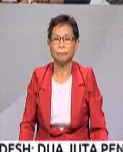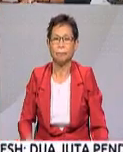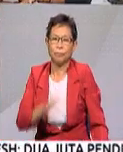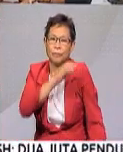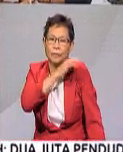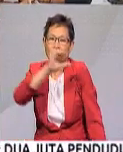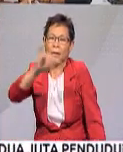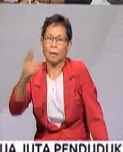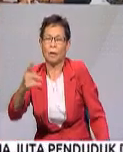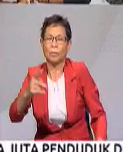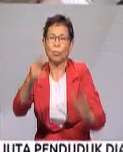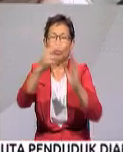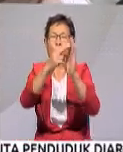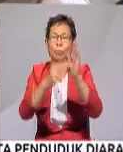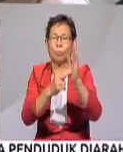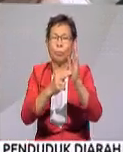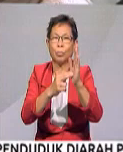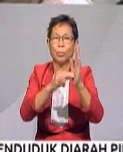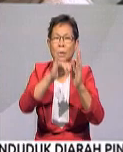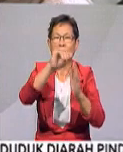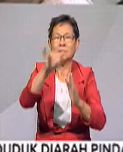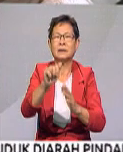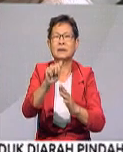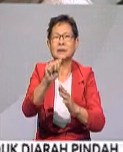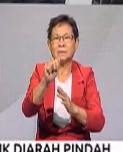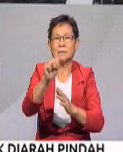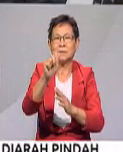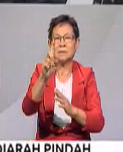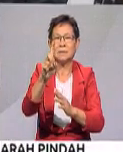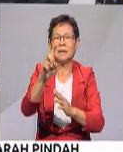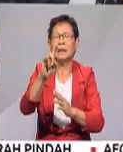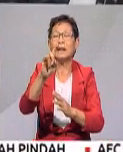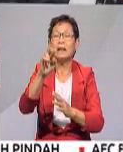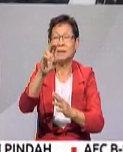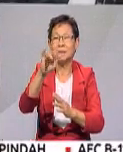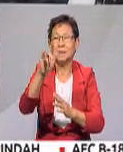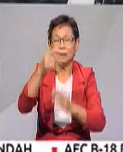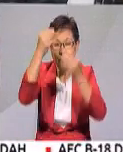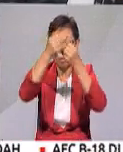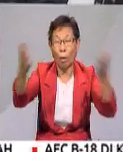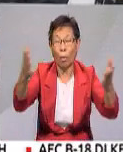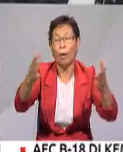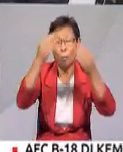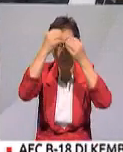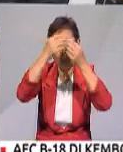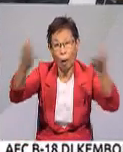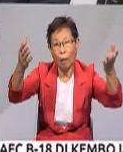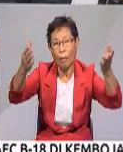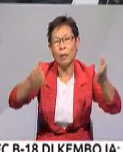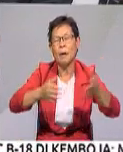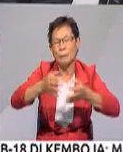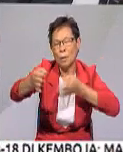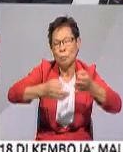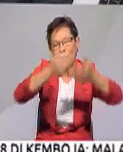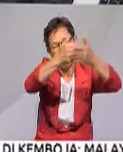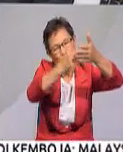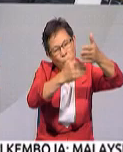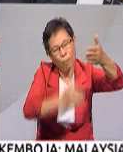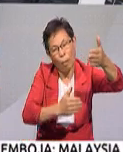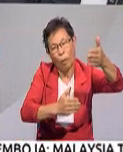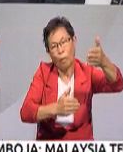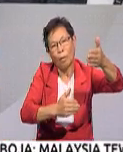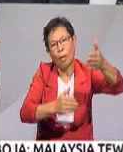Pengerusi Jawatankuasa Perundangan Jadadi Chandra Bipin Chandra hari ini mengumumkannya selain memperjelaskan prosedur